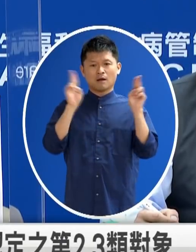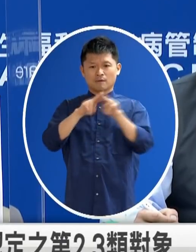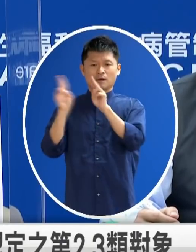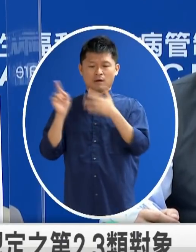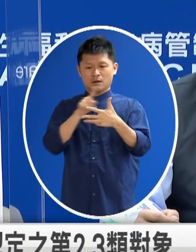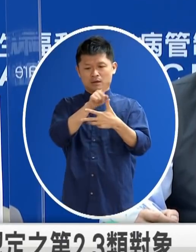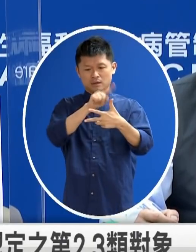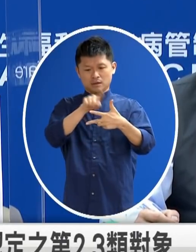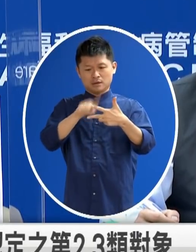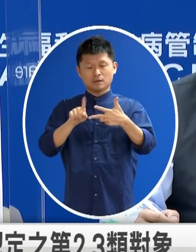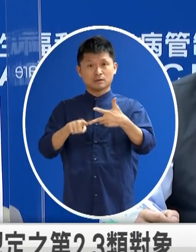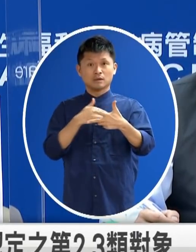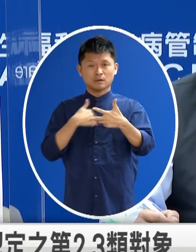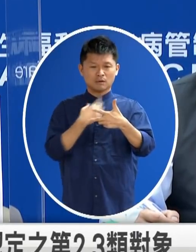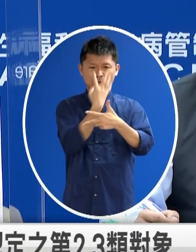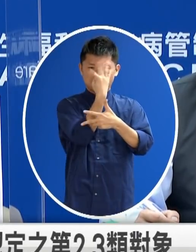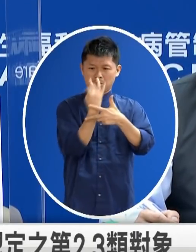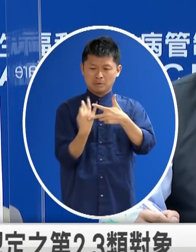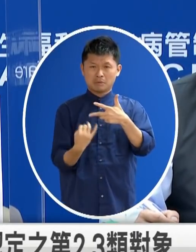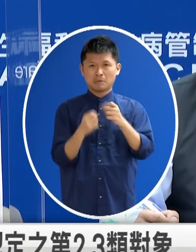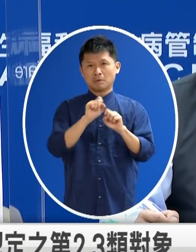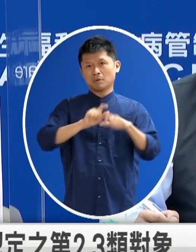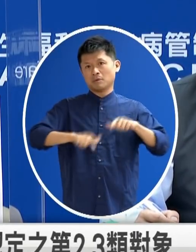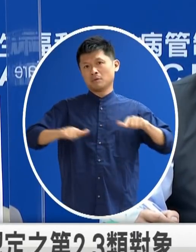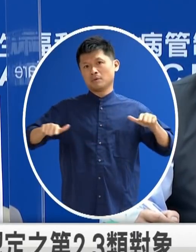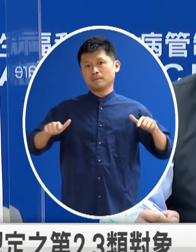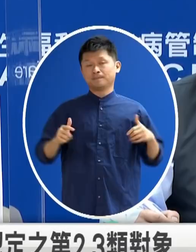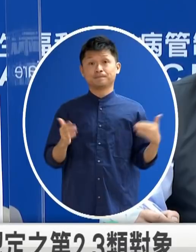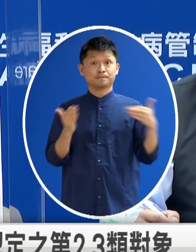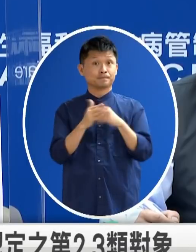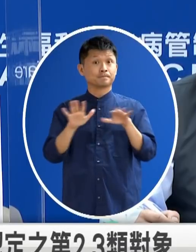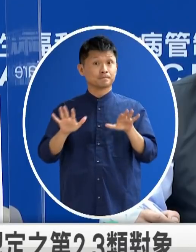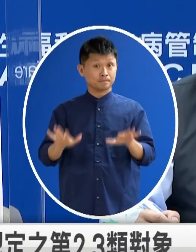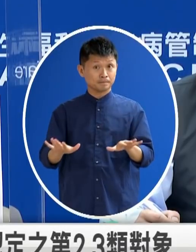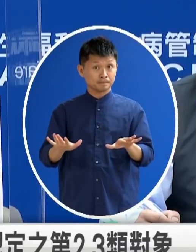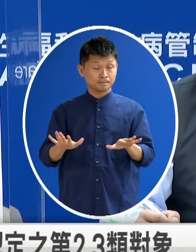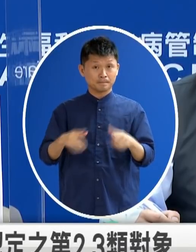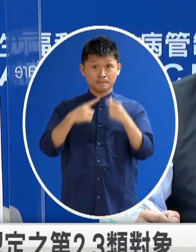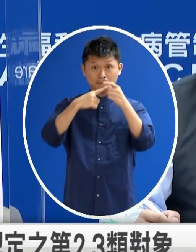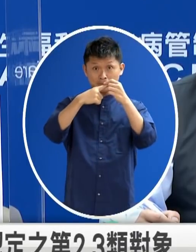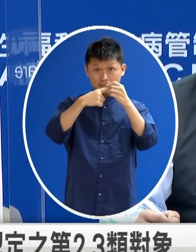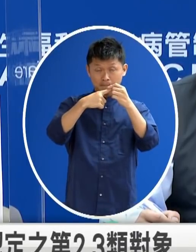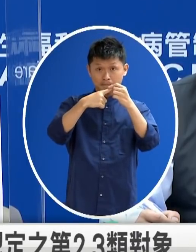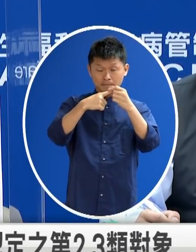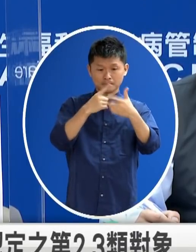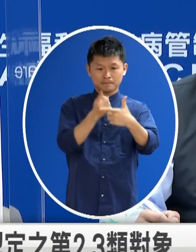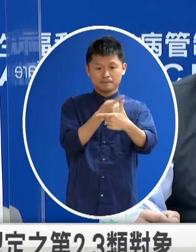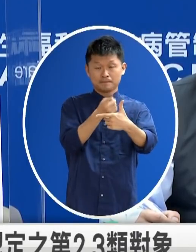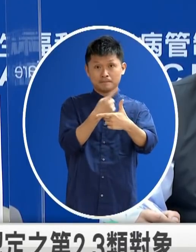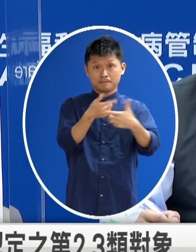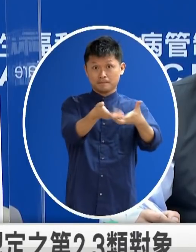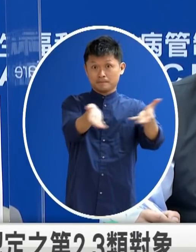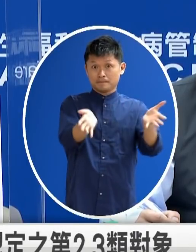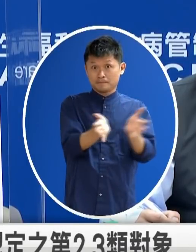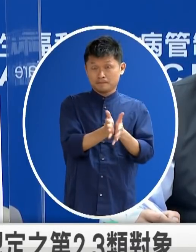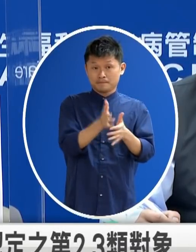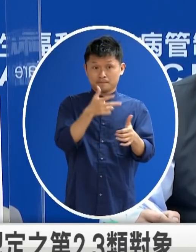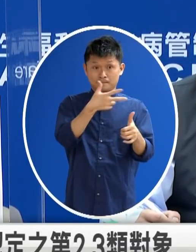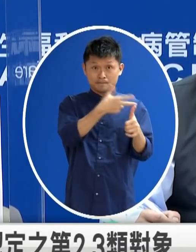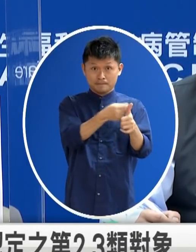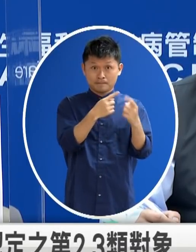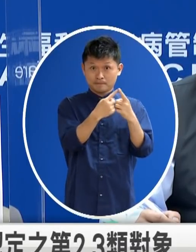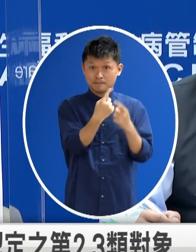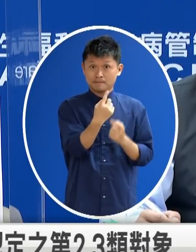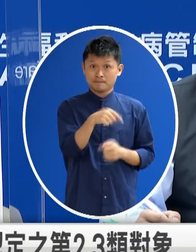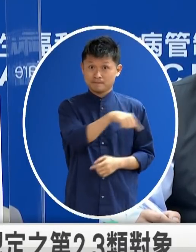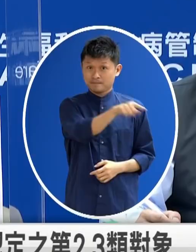等，它有一些数目不同，不过到目前来看起来，在第一类大概施打的人员，我相信在这两